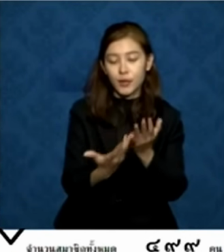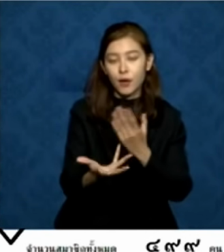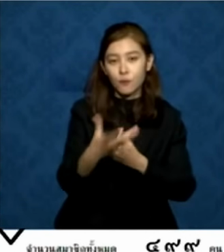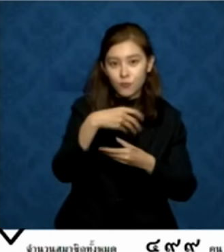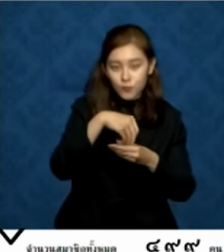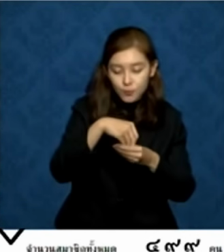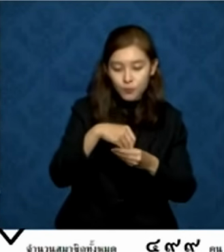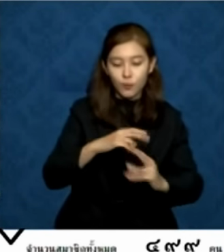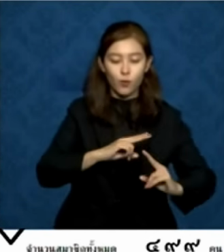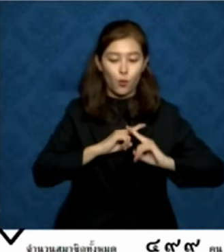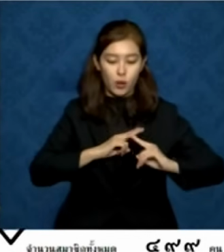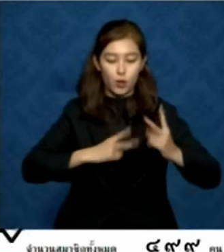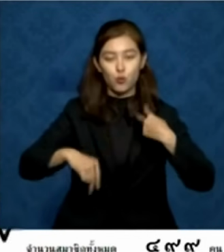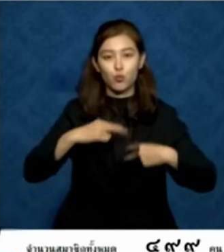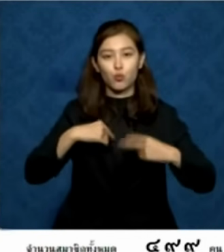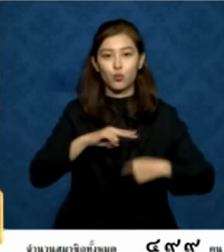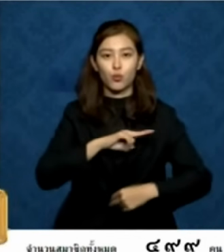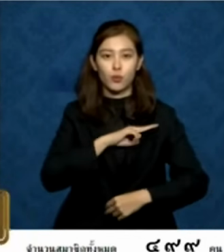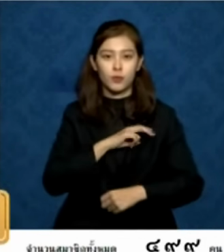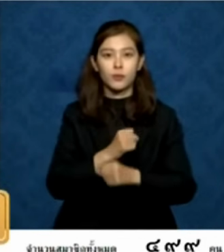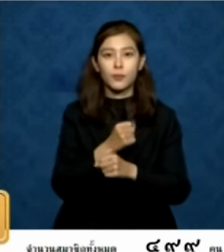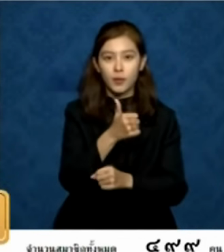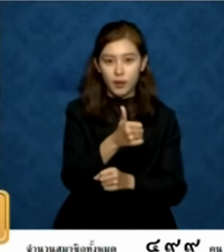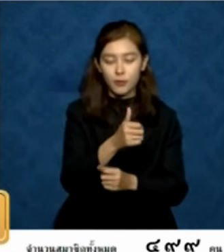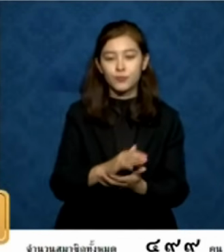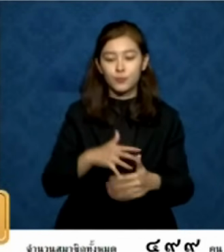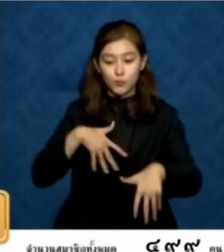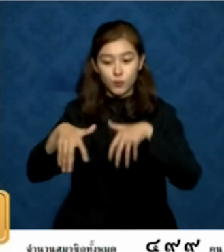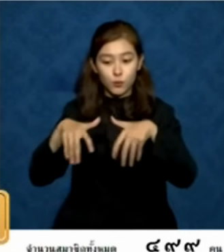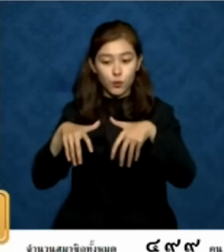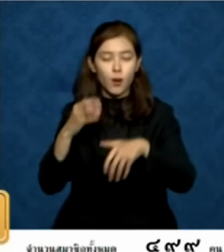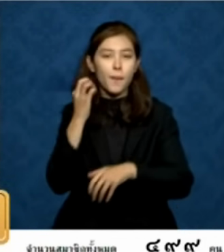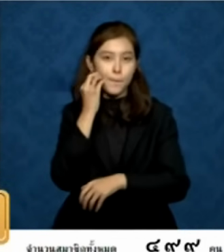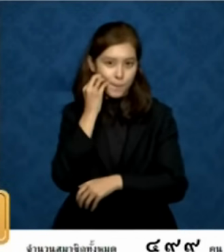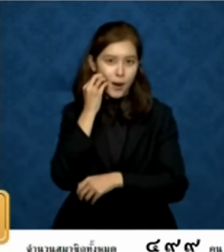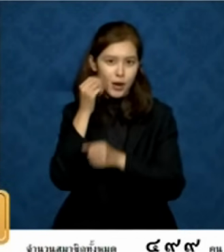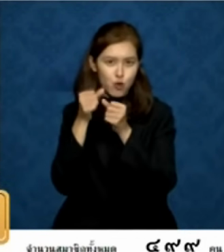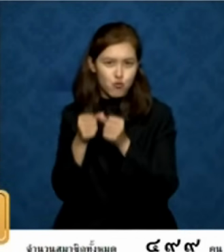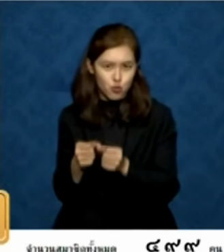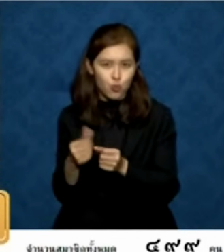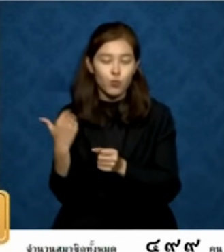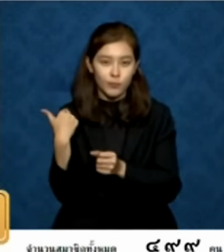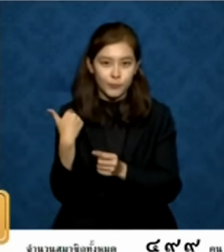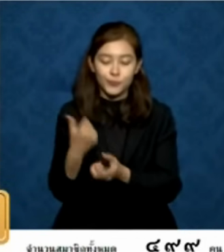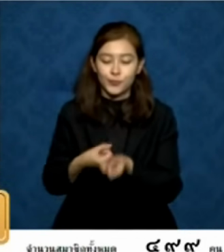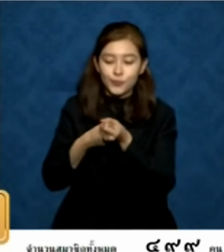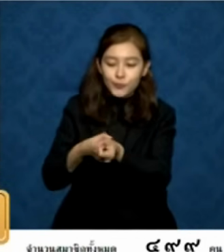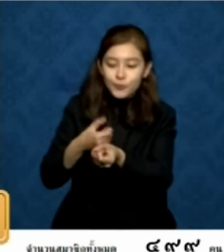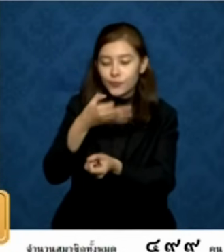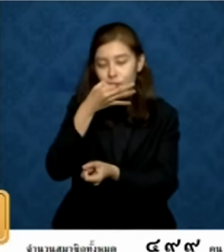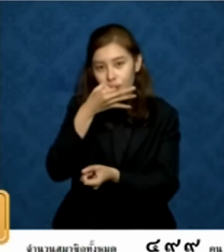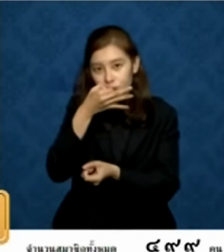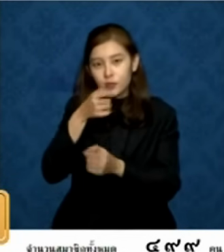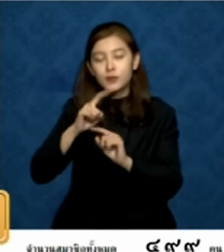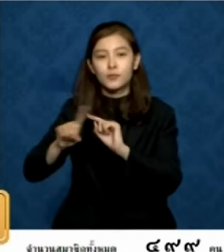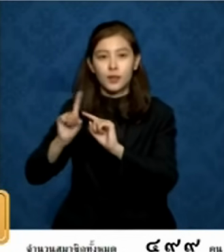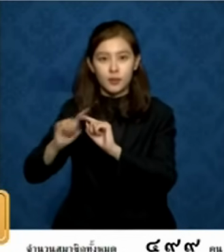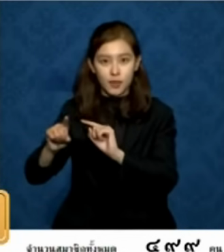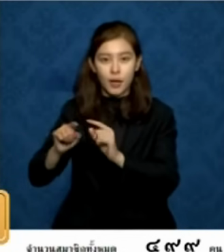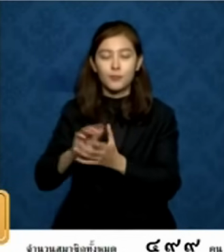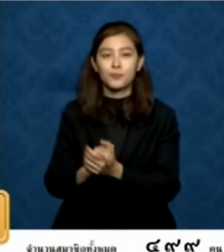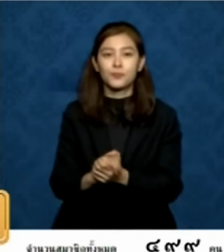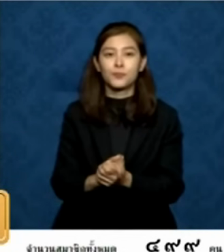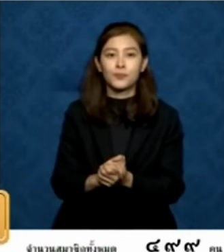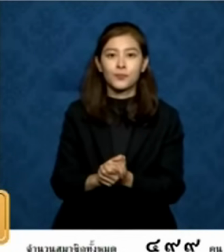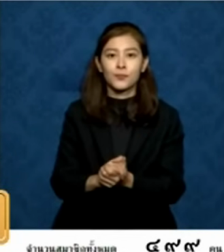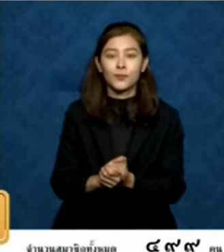เองได้ประชาชนมีที่อยู่อาศัยและที่ดินทำกินส่งเสริมและพัฒนาศักยภาพการส่งเสริมและพัฒนา